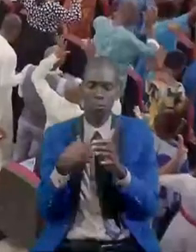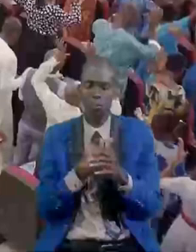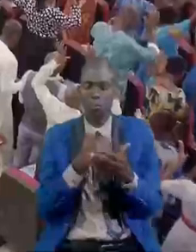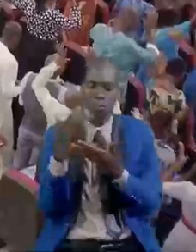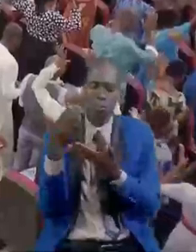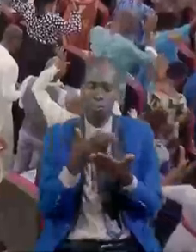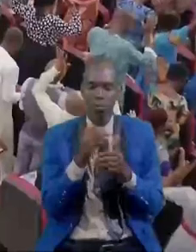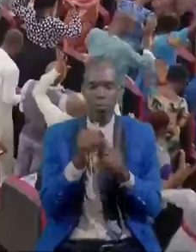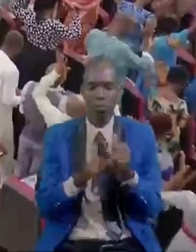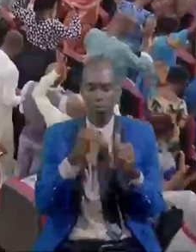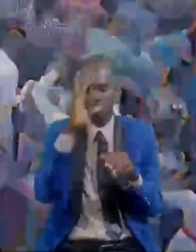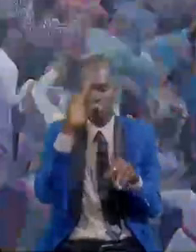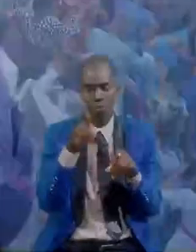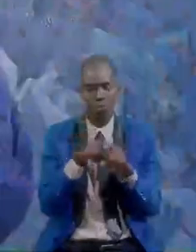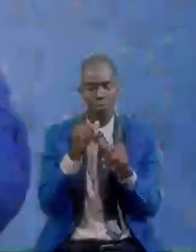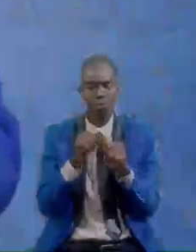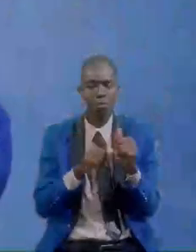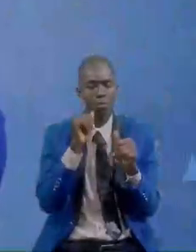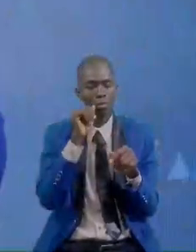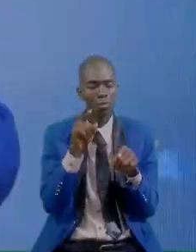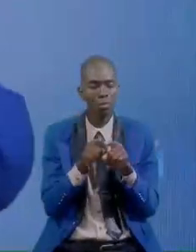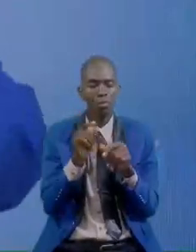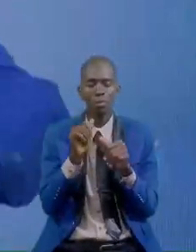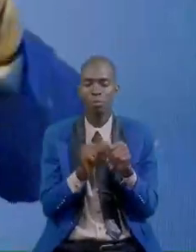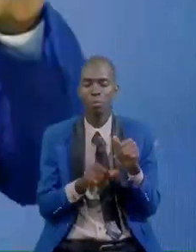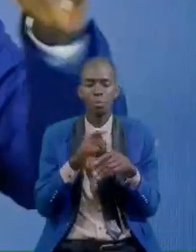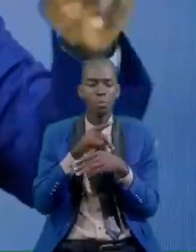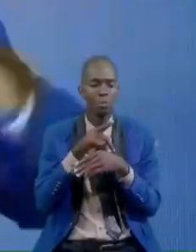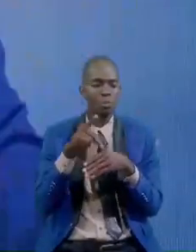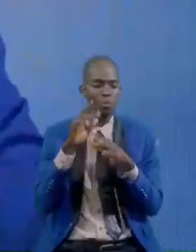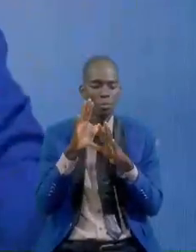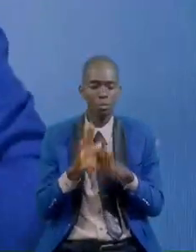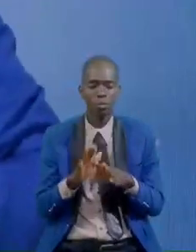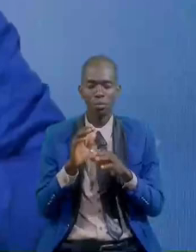tout frère, toute sœur, tout ministre, tout professionnel,